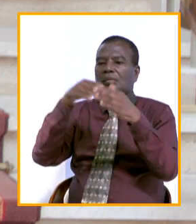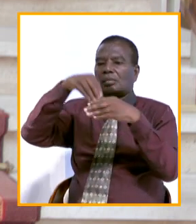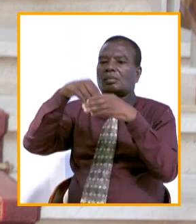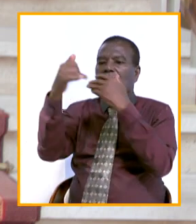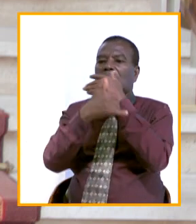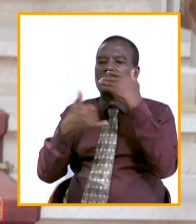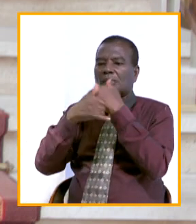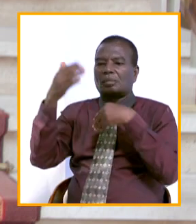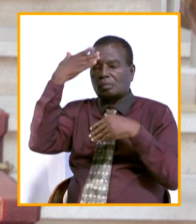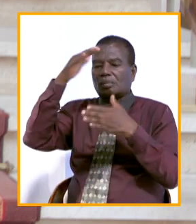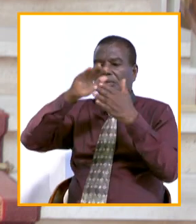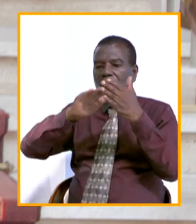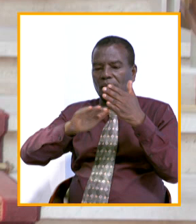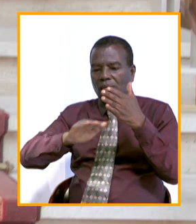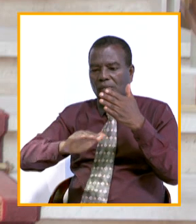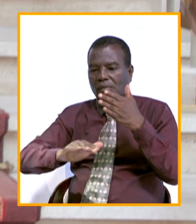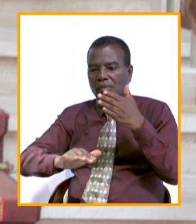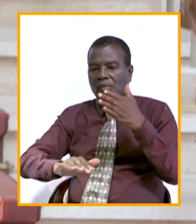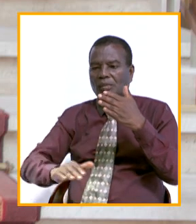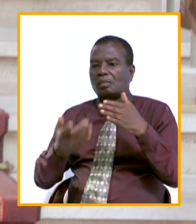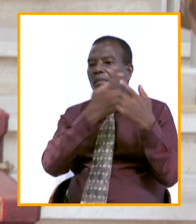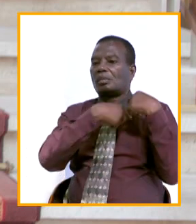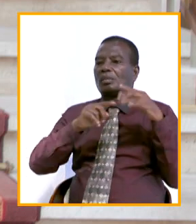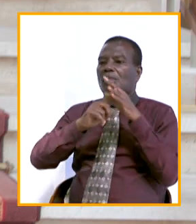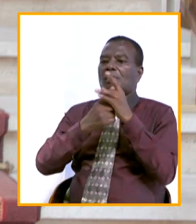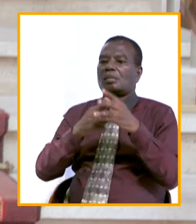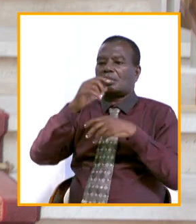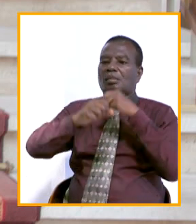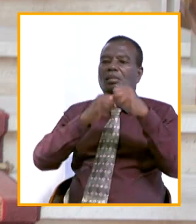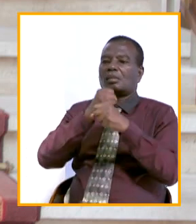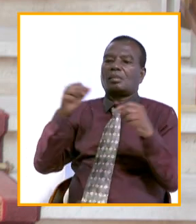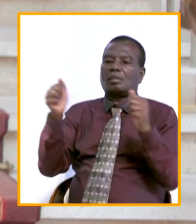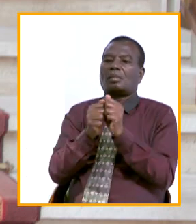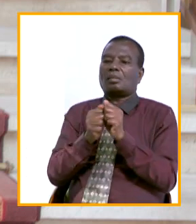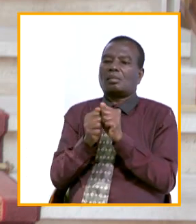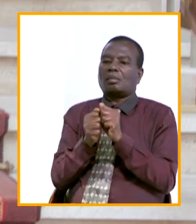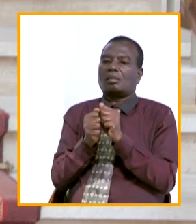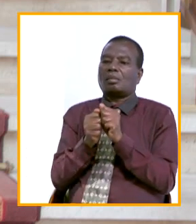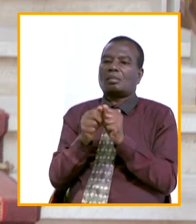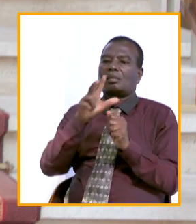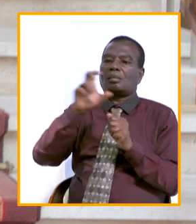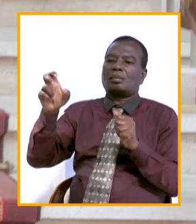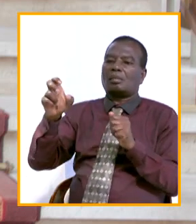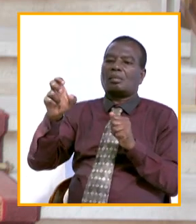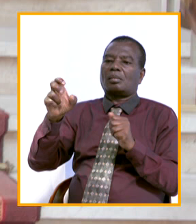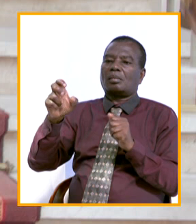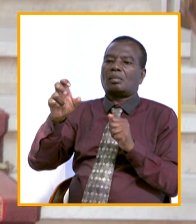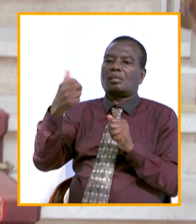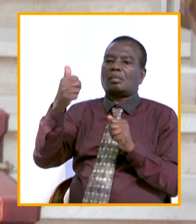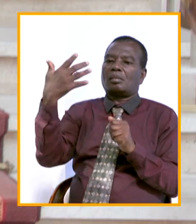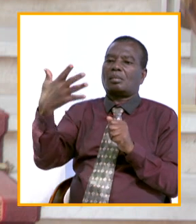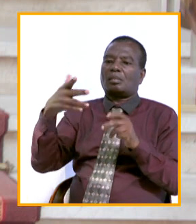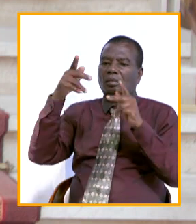pays connaît une baisse significative depuis le début de l'année, avec, en moyenne, 314 cas par